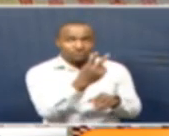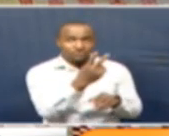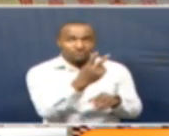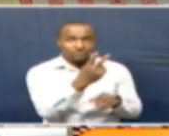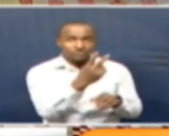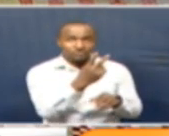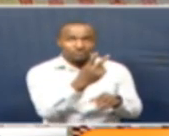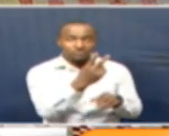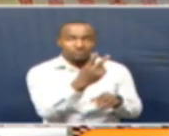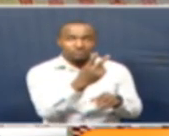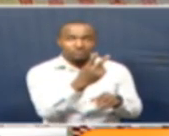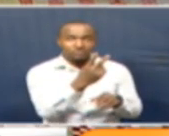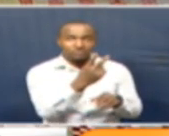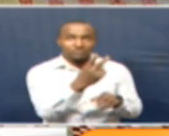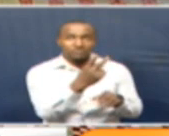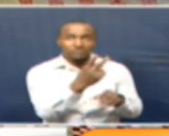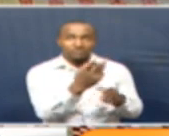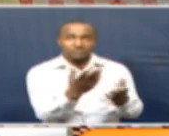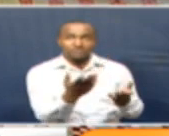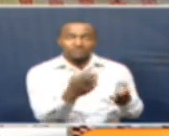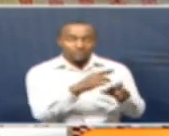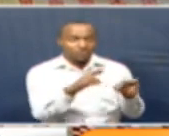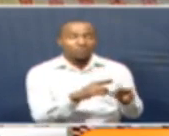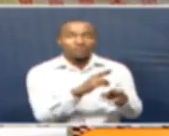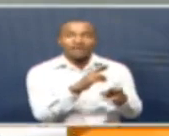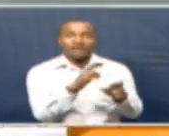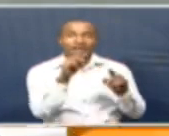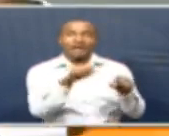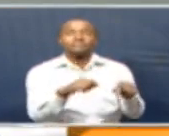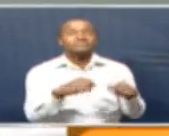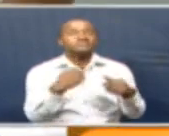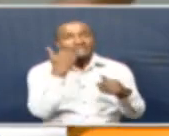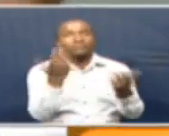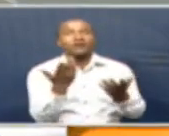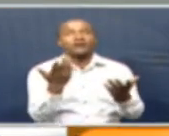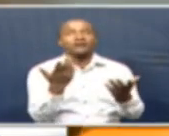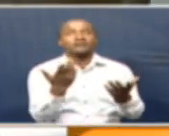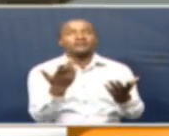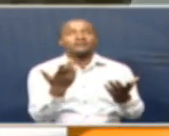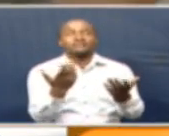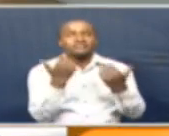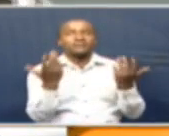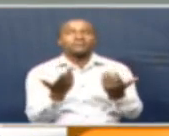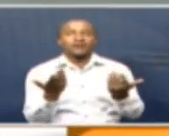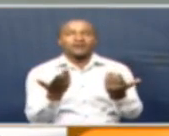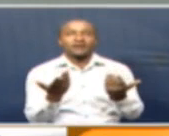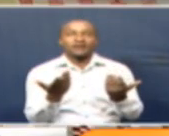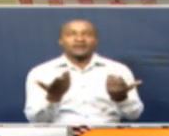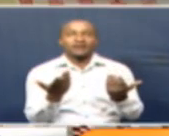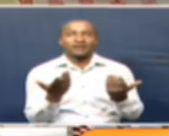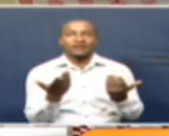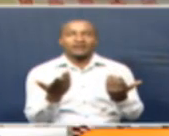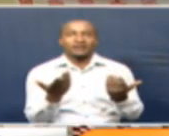pale ama room ni moja, kama room ni moja, ama uje utalala wapi? Mimi nitalala chini, utalala juu, utalala chini, mimi nilala chini. Wala huwezi